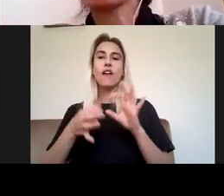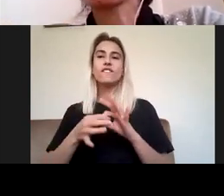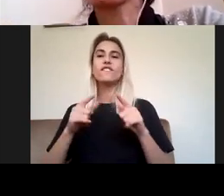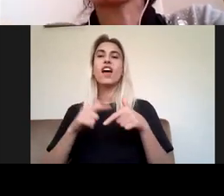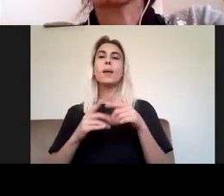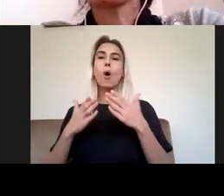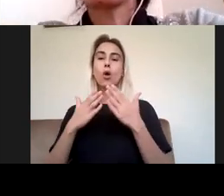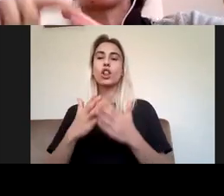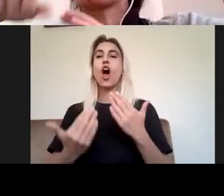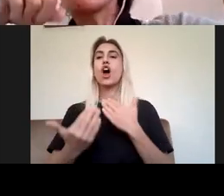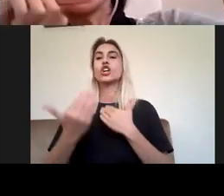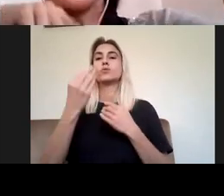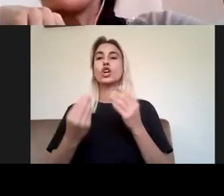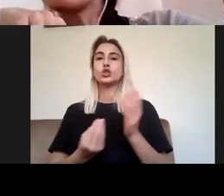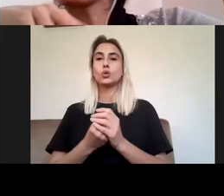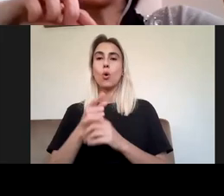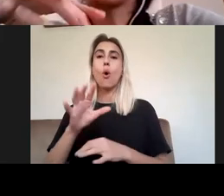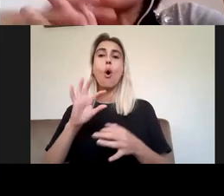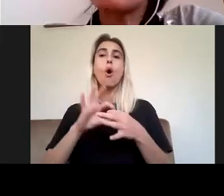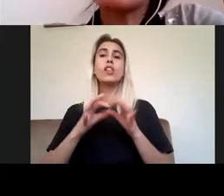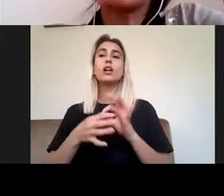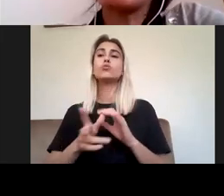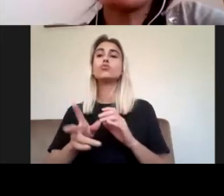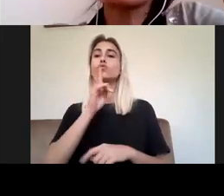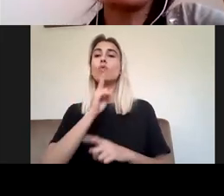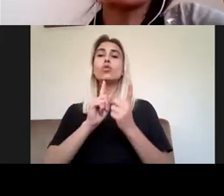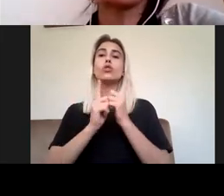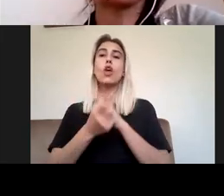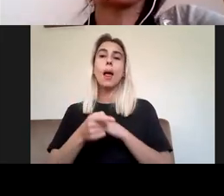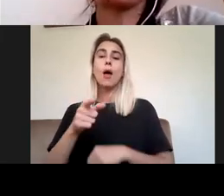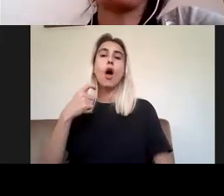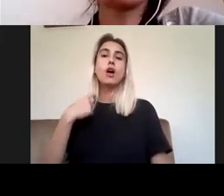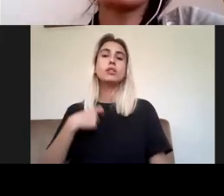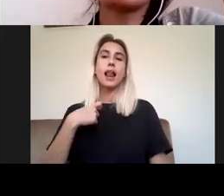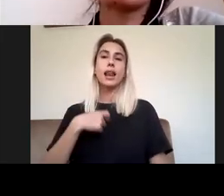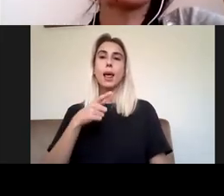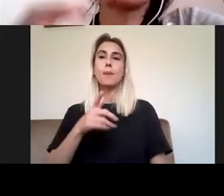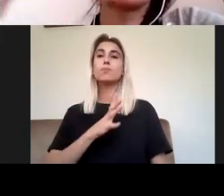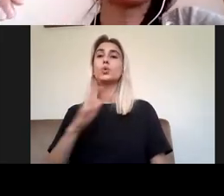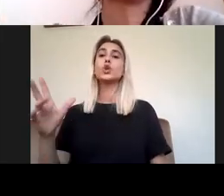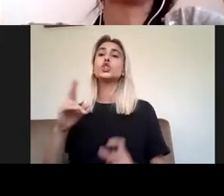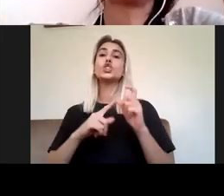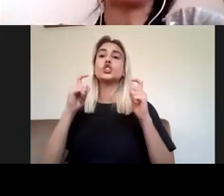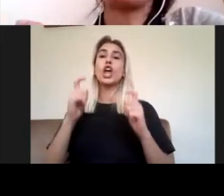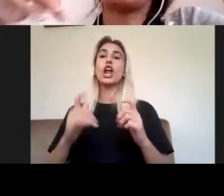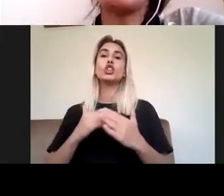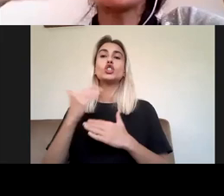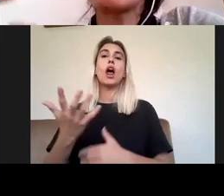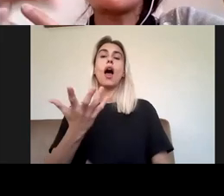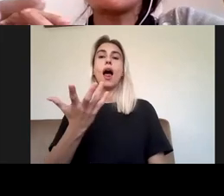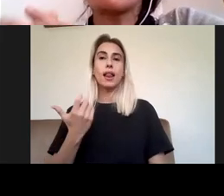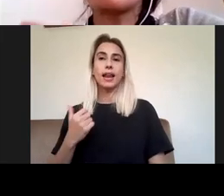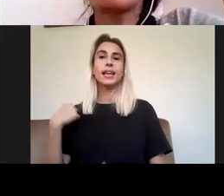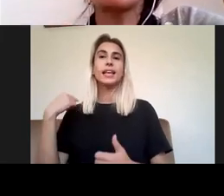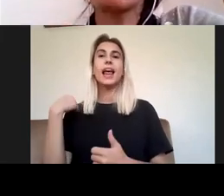üzere karşımıza çıkıyor. Otogarlar son dönemlerde özellikle büyük şehirlerin dışına alınarak ve yeni